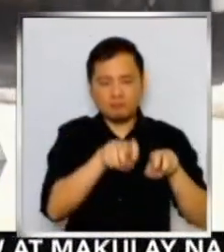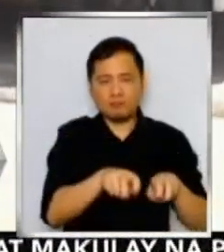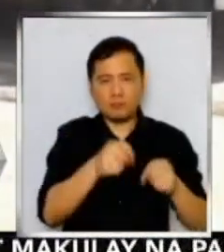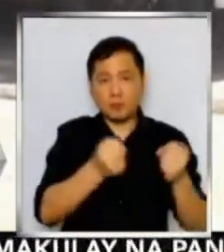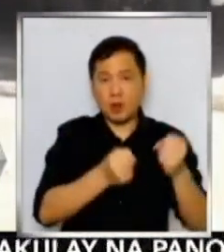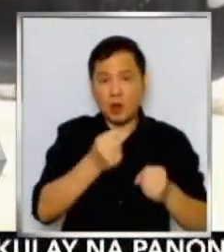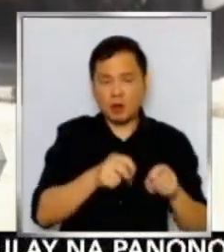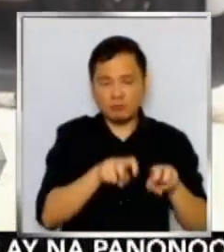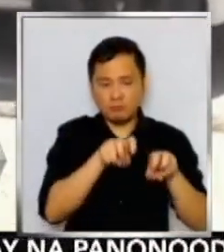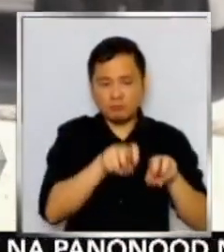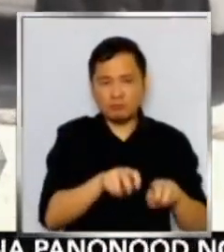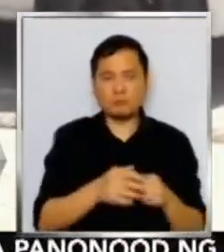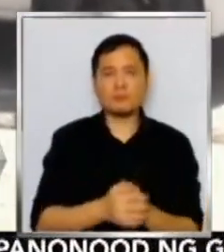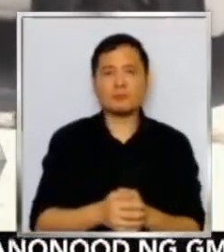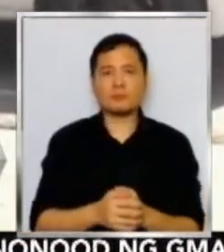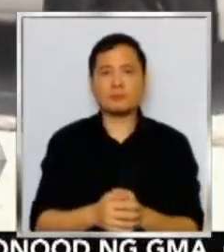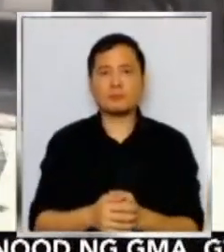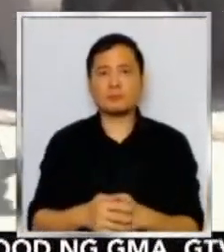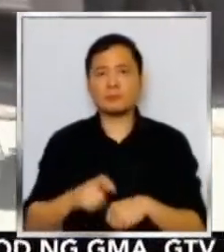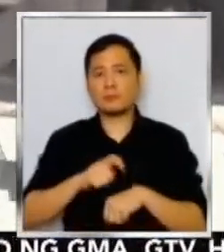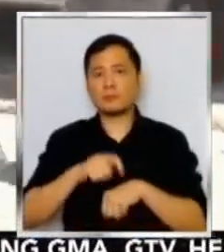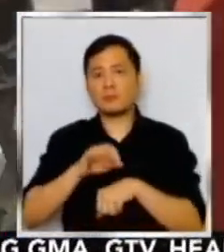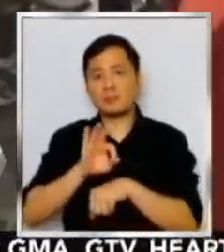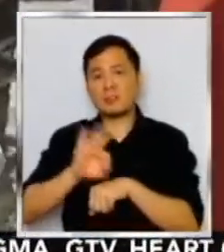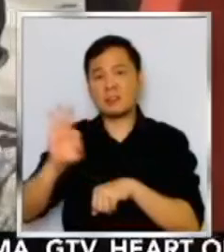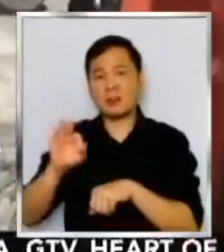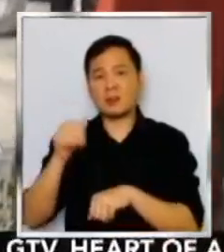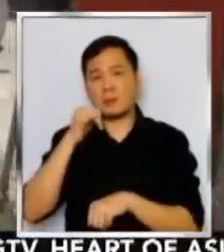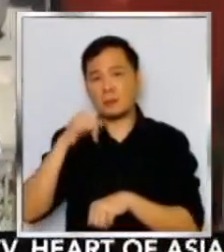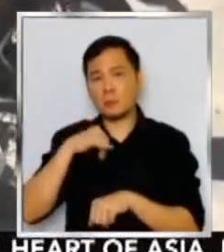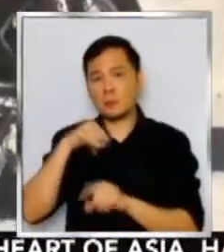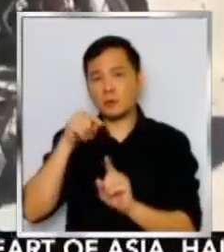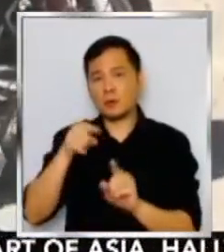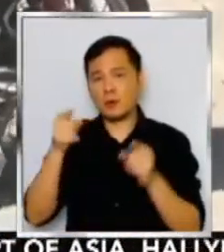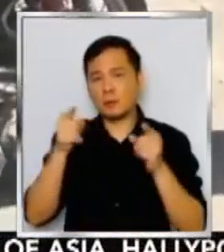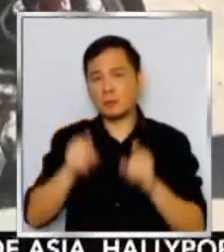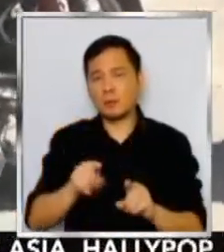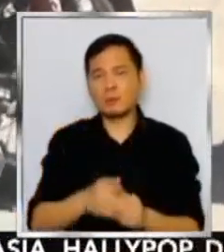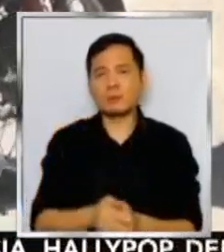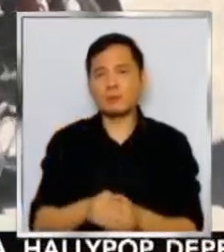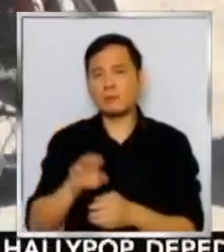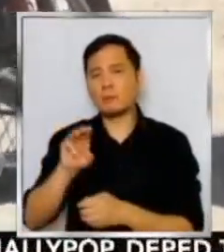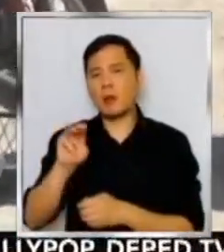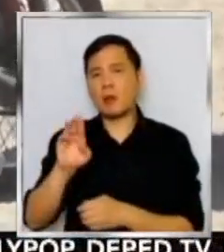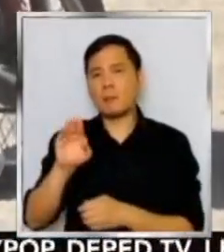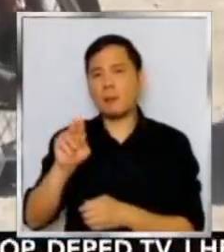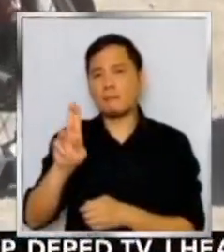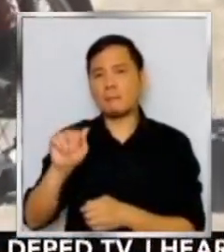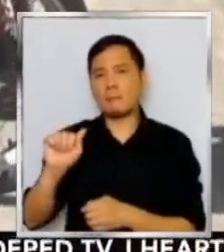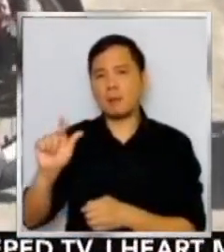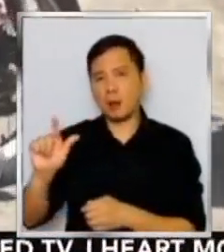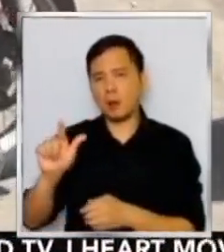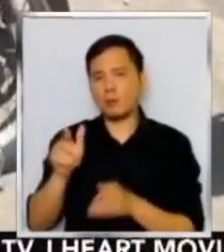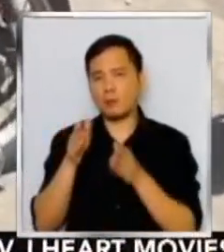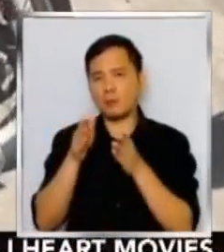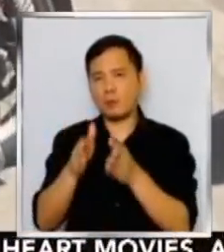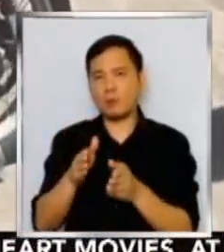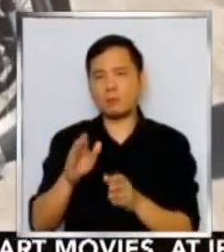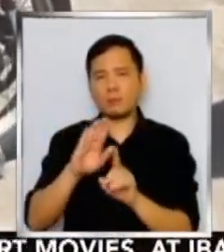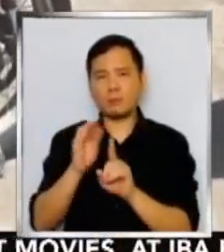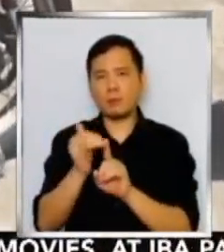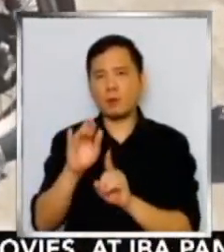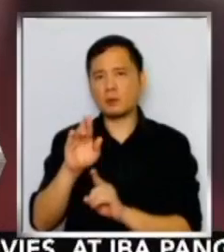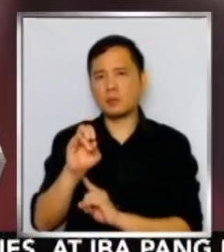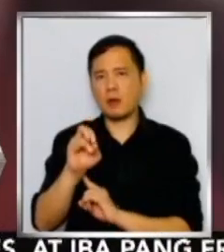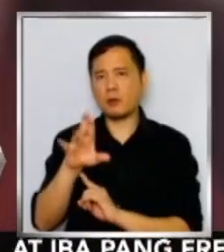umaga kahapon na mangyaring insidente sa Sinsuat Avenue, corner Makapagal Road, sa Barangay Rosario Heights. Ayon sa pamilya